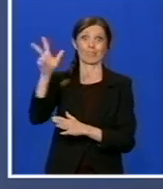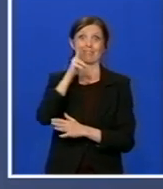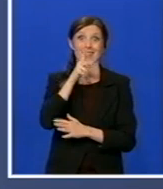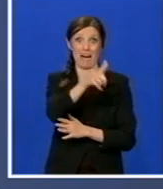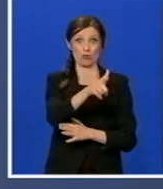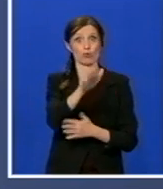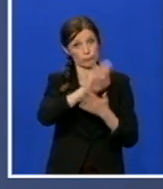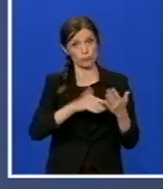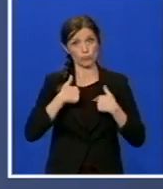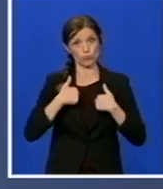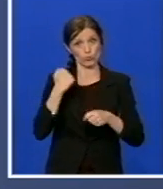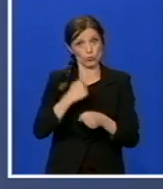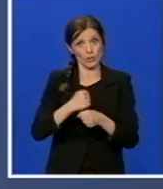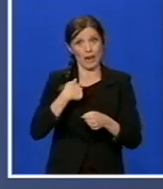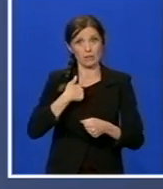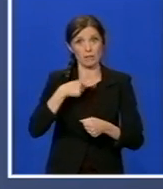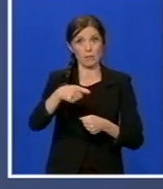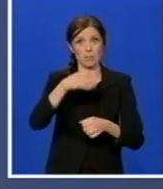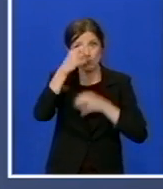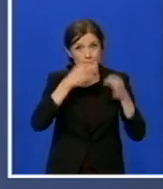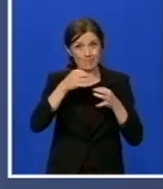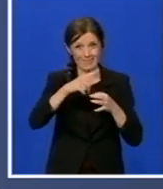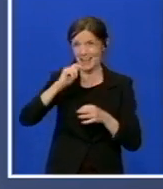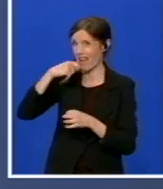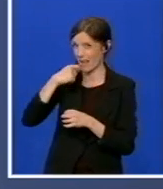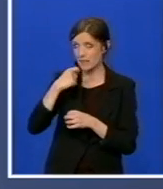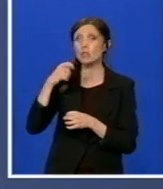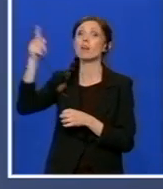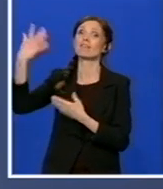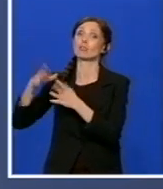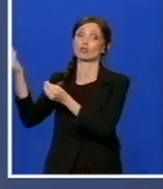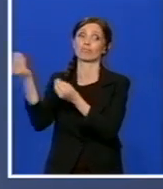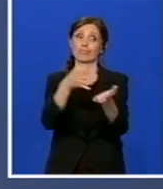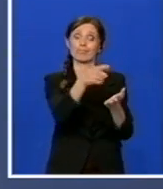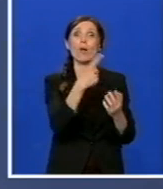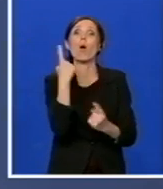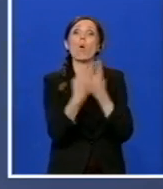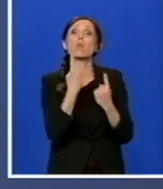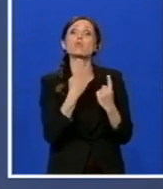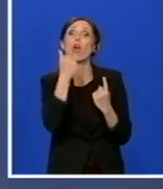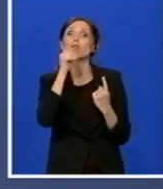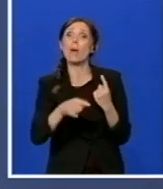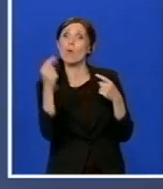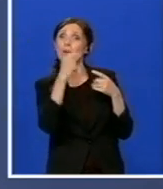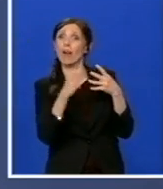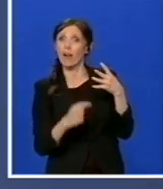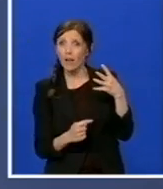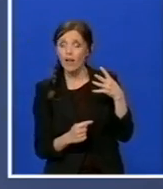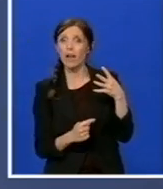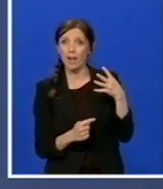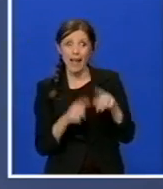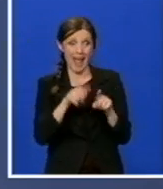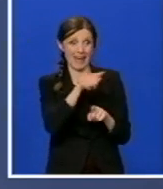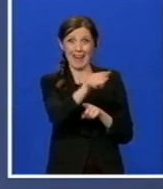je znači dostavljen set indikatora koji moraju da budu ispunjeni i neki od tih laboratorija su u